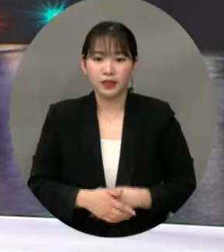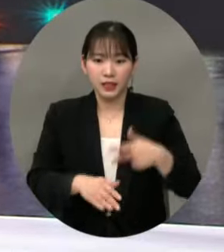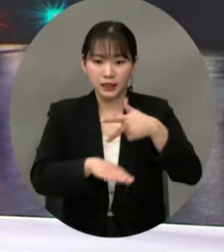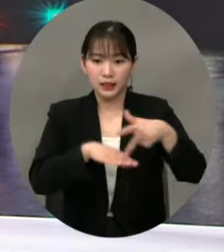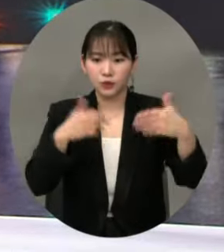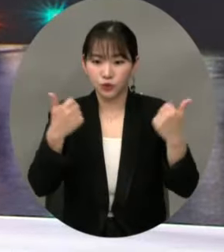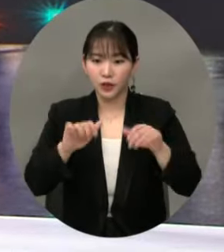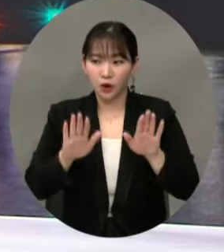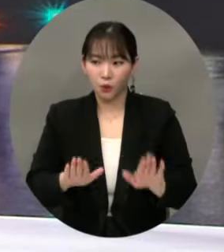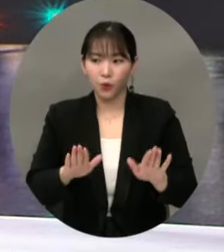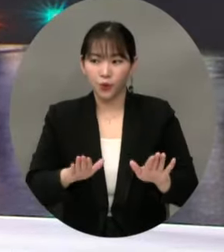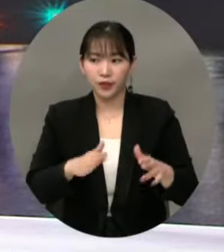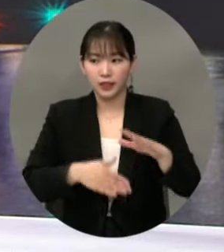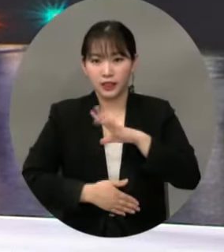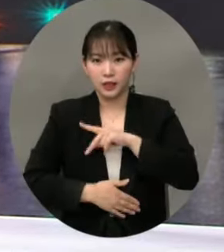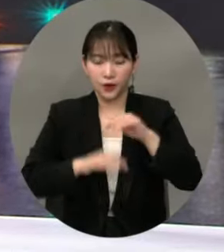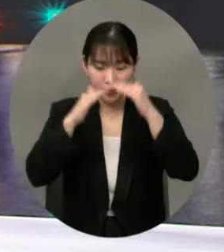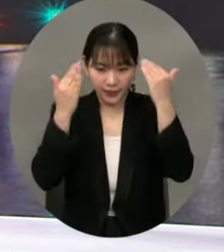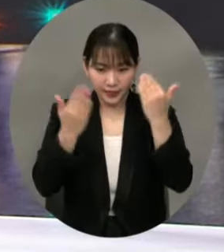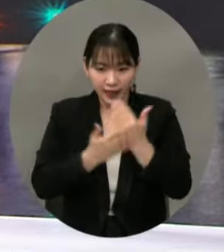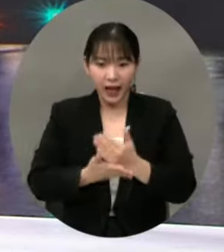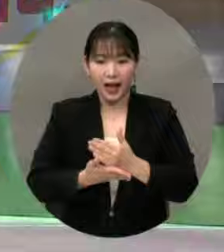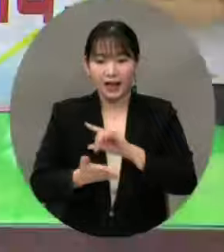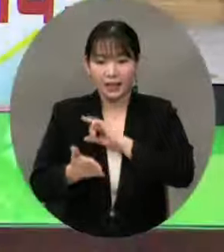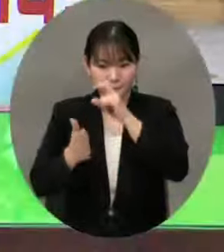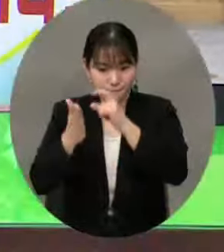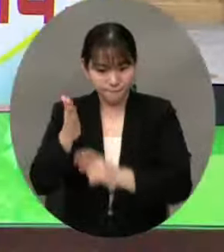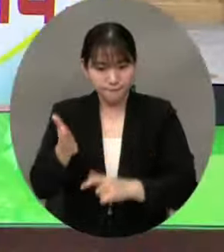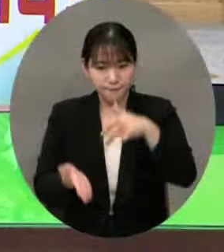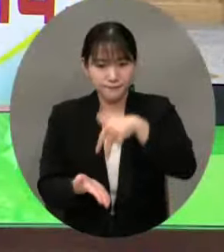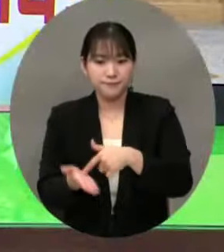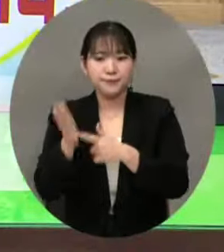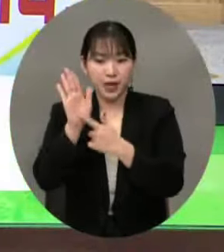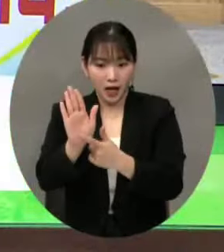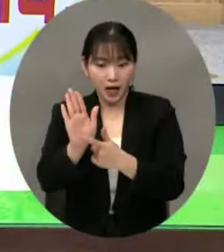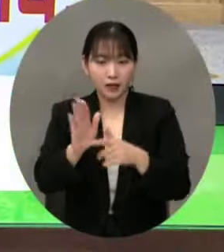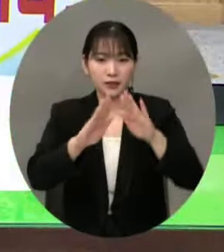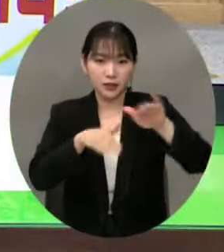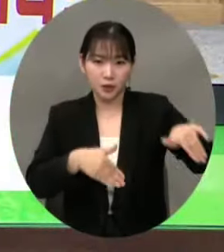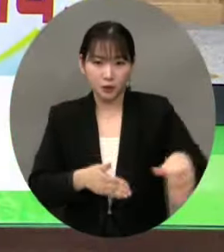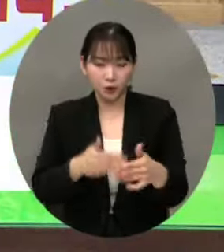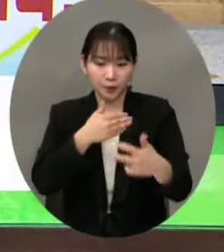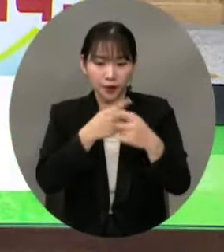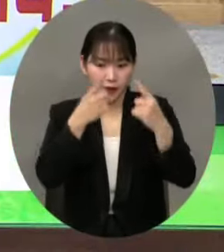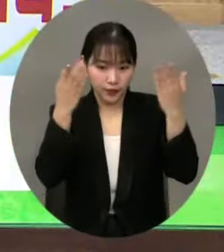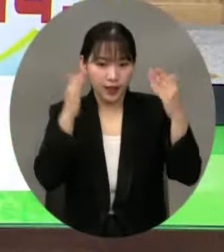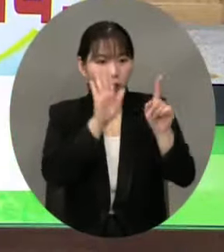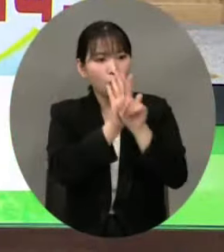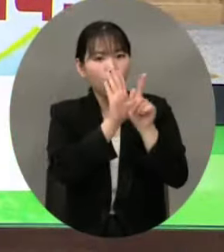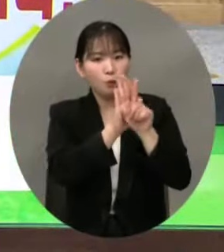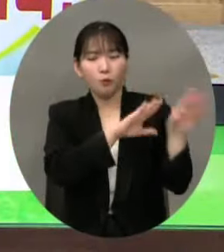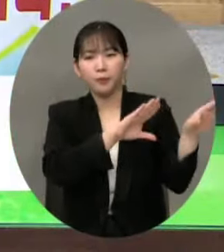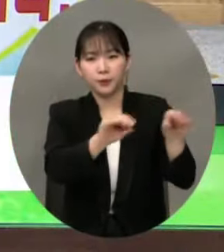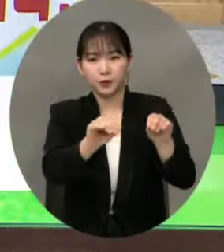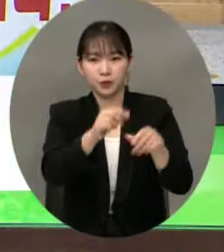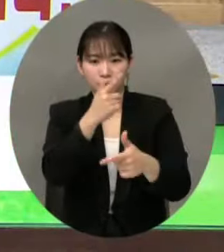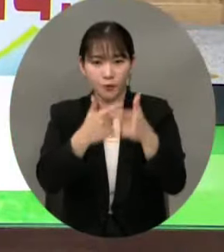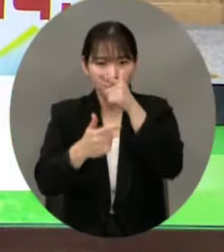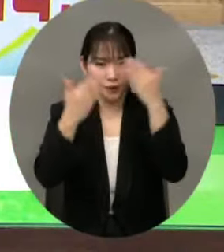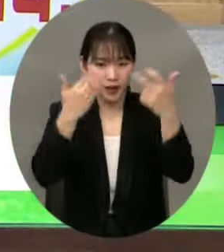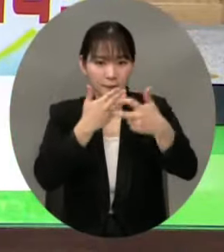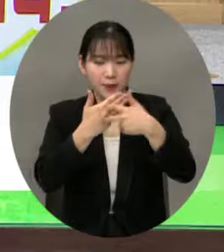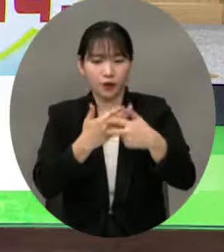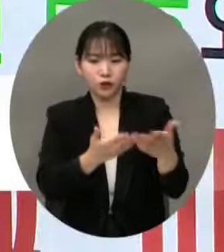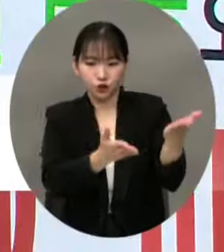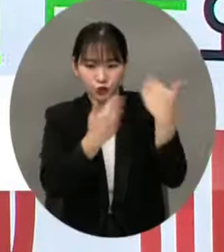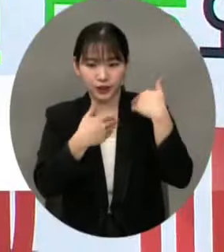진도군 의회는 오늘 의원 전원 명의의 긴급 성명을 통해 전남도의 의대 공모 절차 중단과 목포대 의대